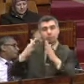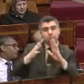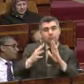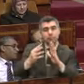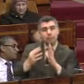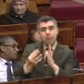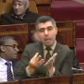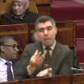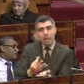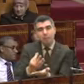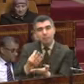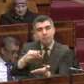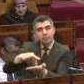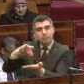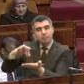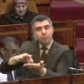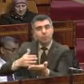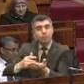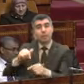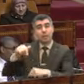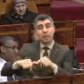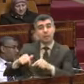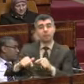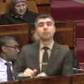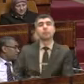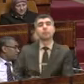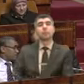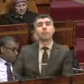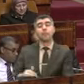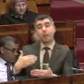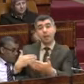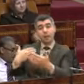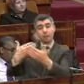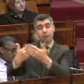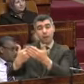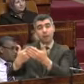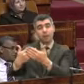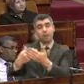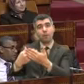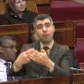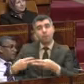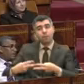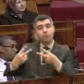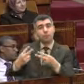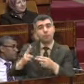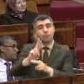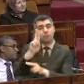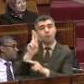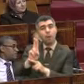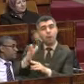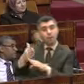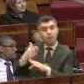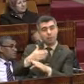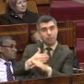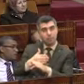المياه، وكذلك تشقق بعض المنازل. السيد الوزير، مؤخرا كنا قدمنا واحد التعقيب اضافي لسيادتكم داخل